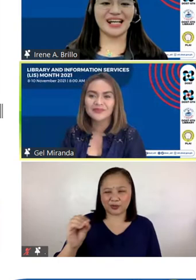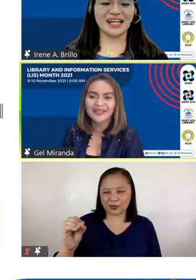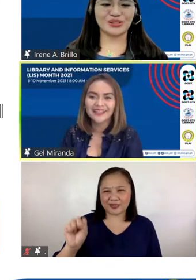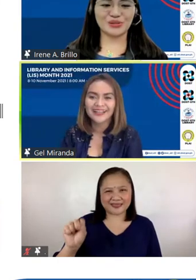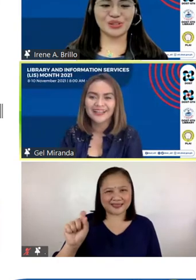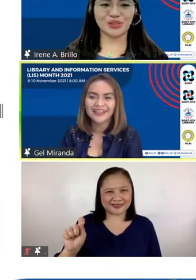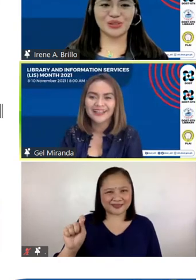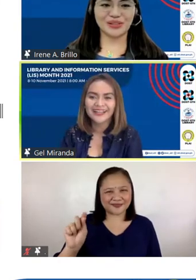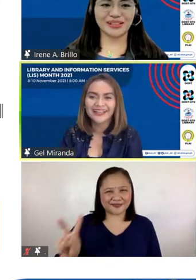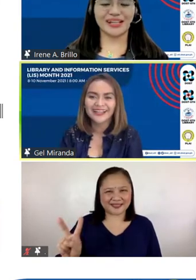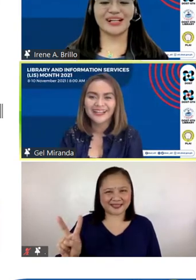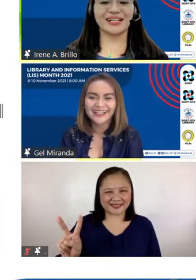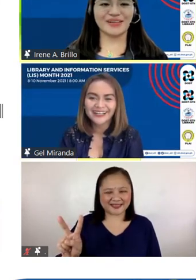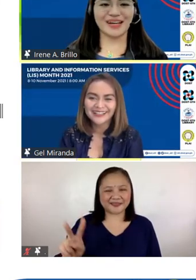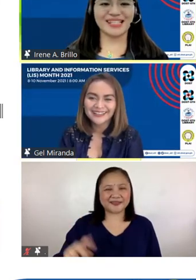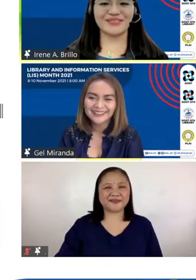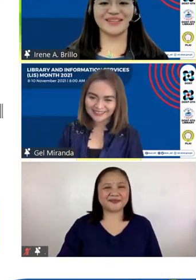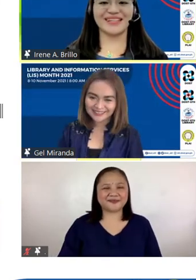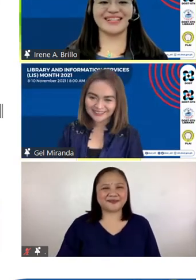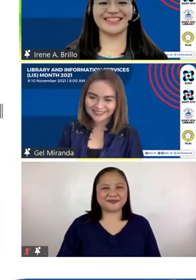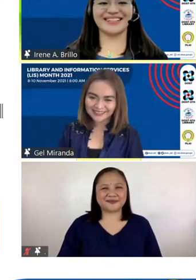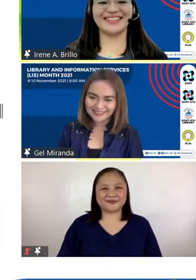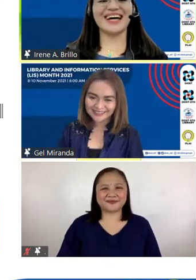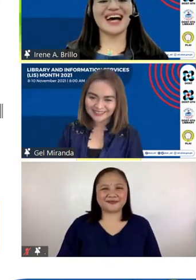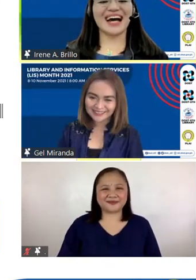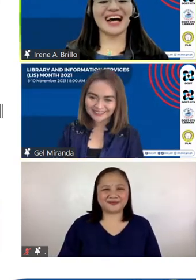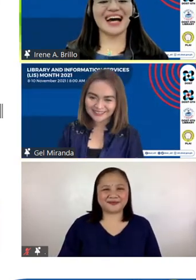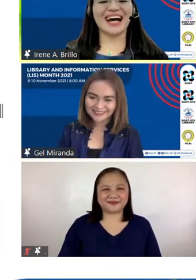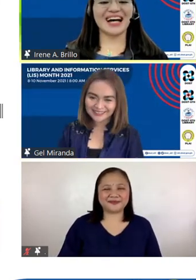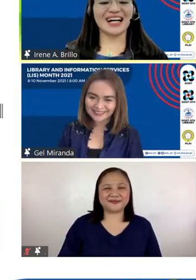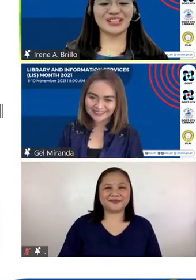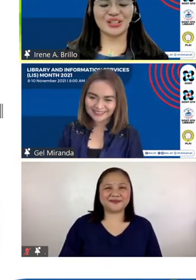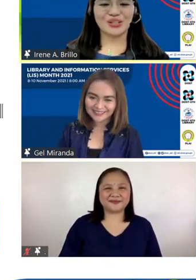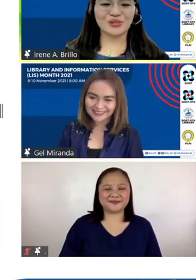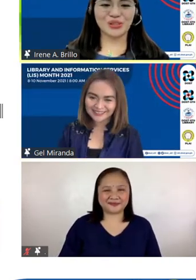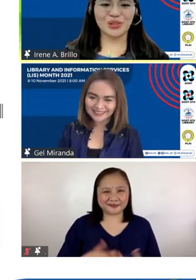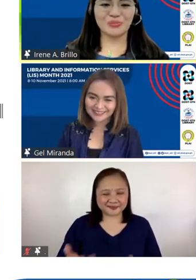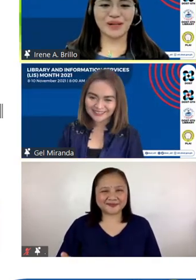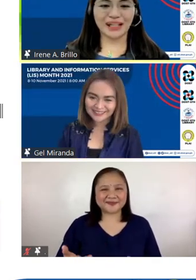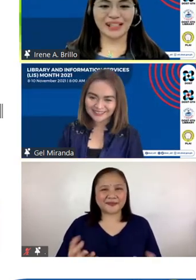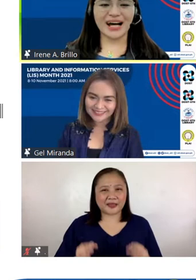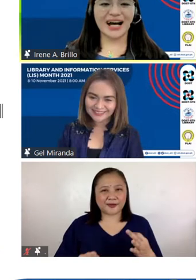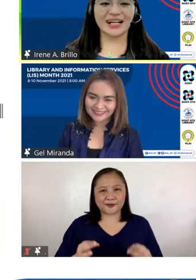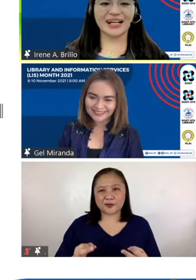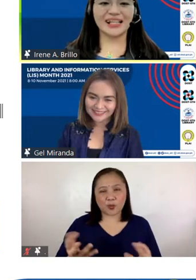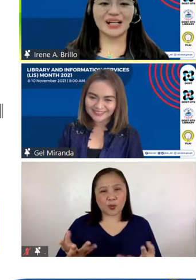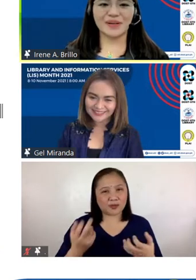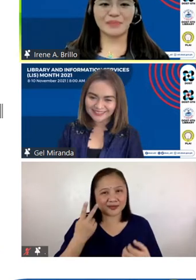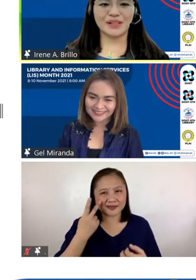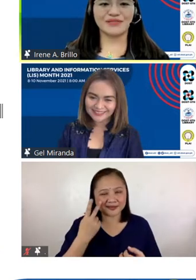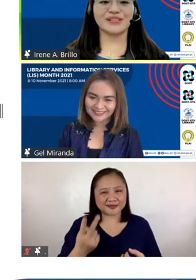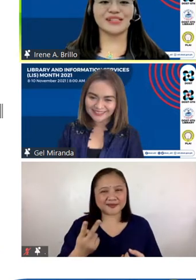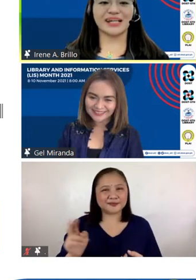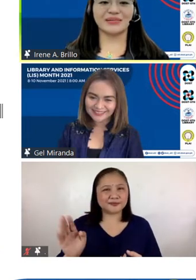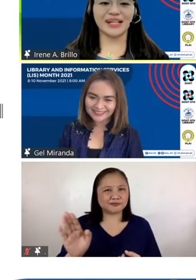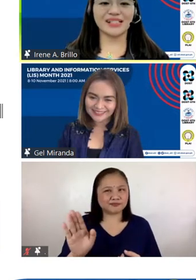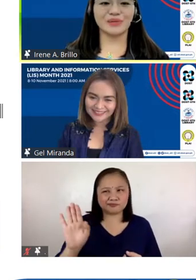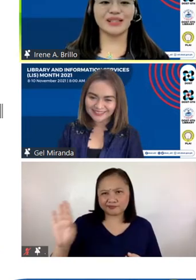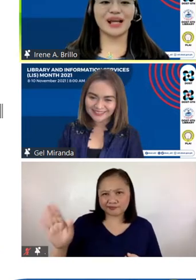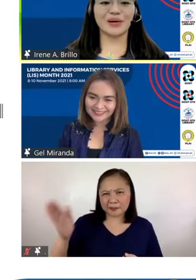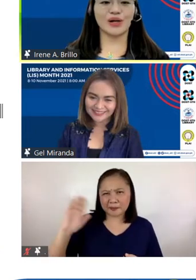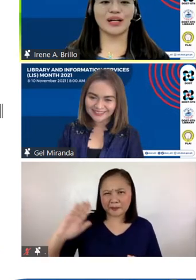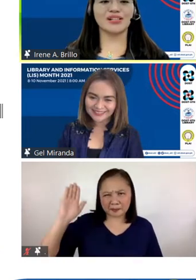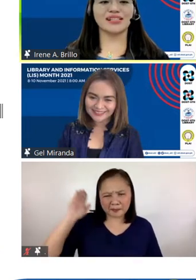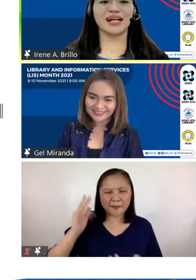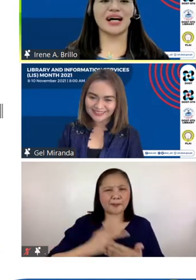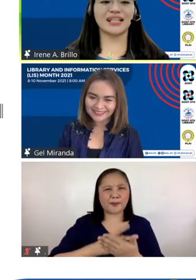Ayan. At kung gusto nyo... Ayan, DOST-TV. At kung gusto nyo pong makita ang kanilang mga previous segments, punta